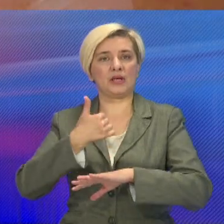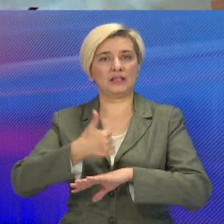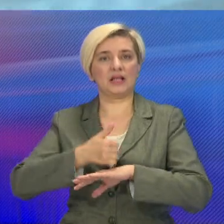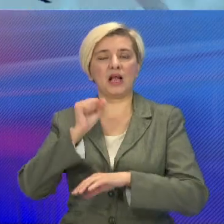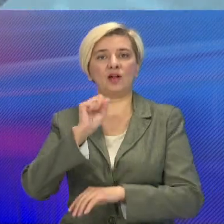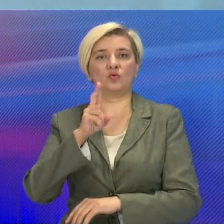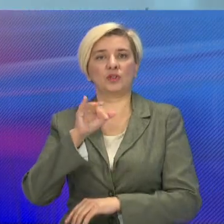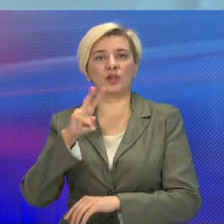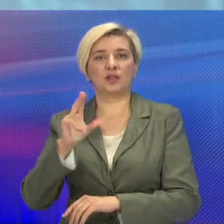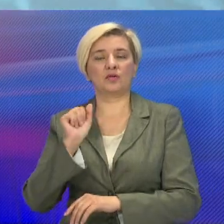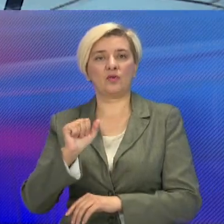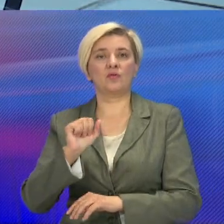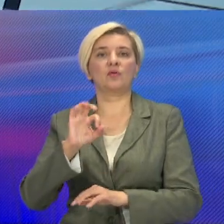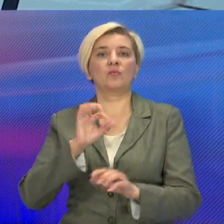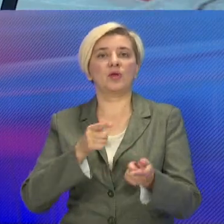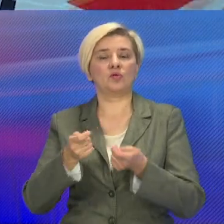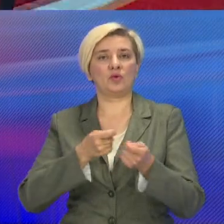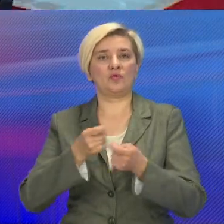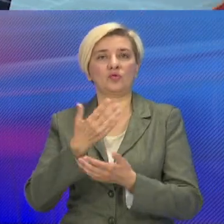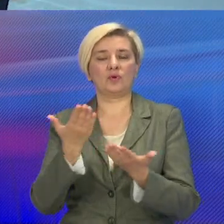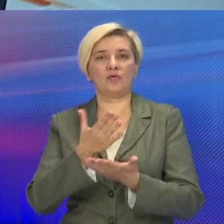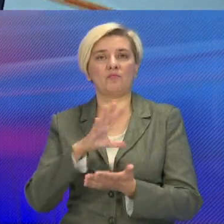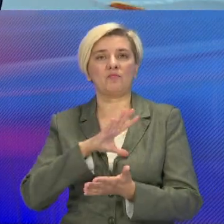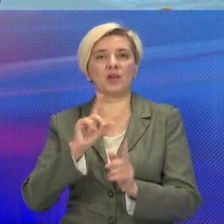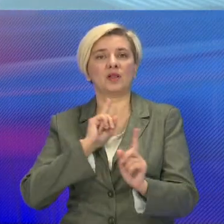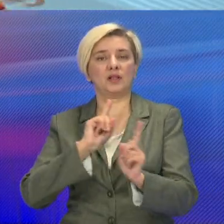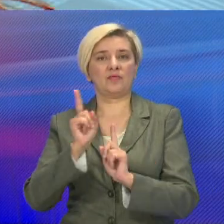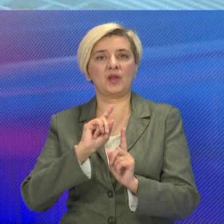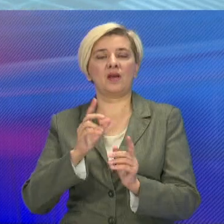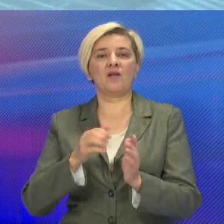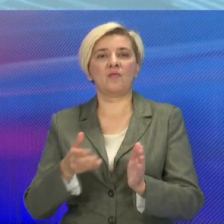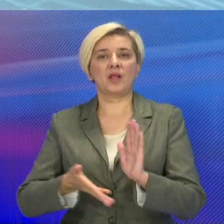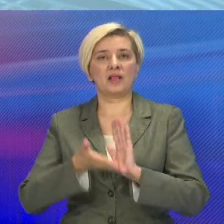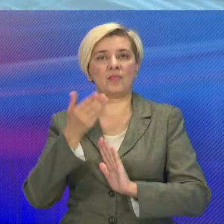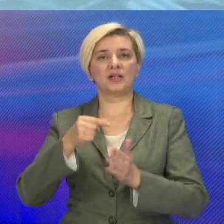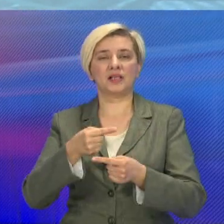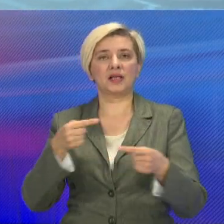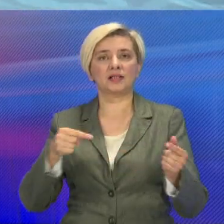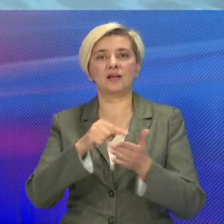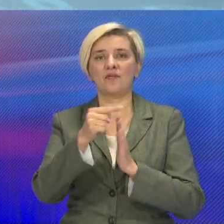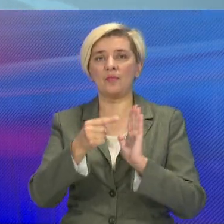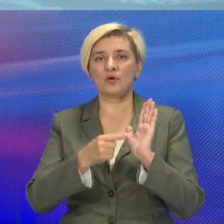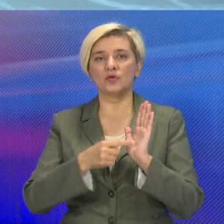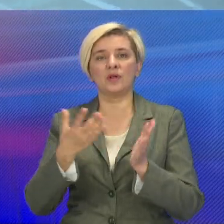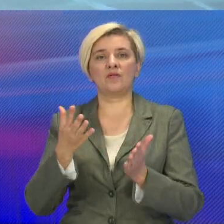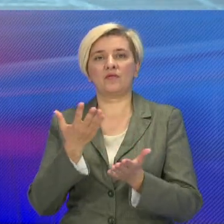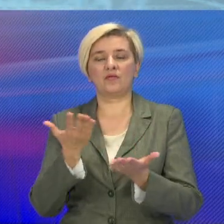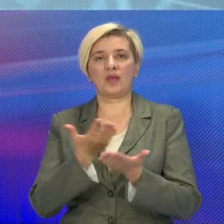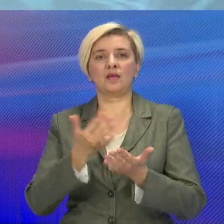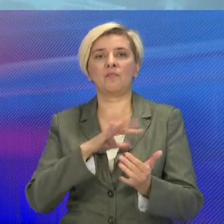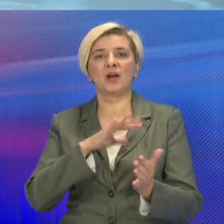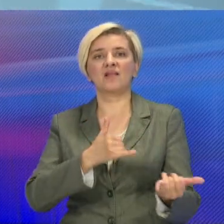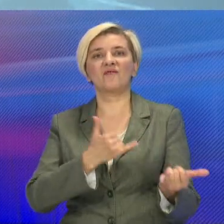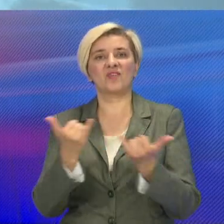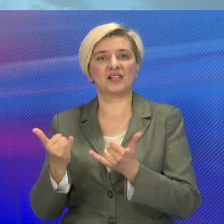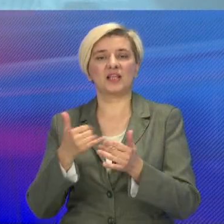мінулым тыдні прайшла нарада. У яе рамках узнімаўся шэраг праблемных момантаў, на вырашэнне якіх быў адведзены тэрмін. У гэтыя дні ў